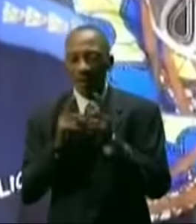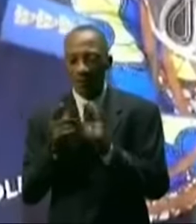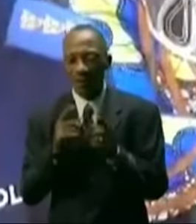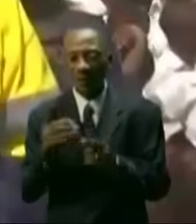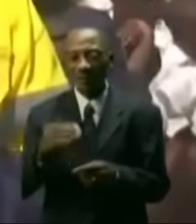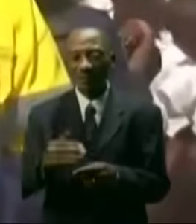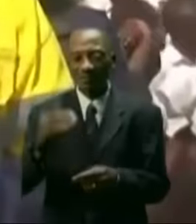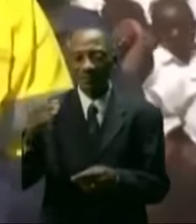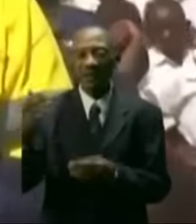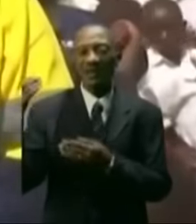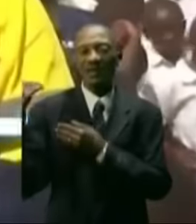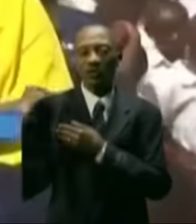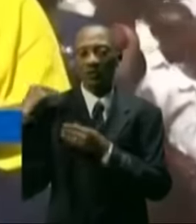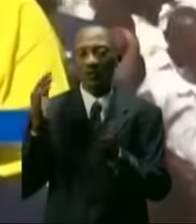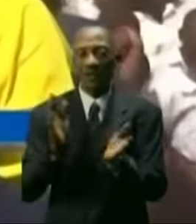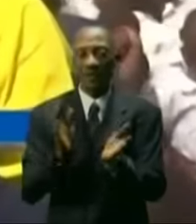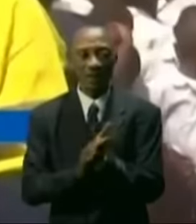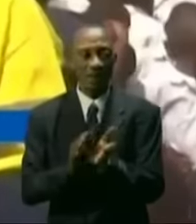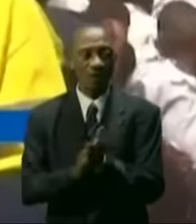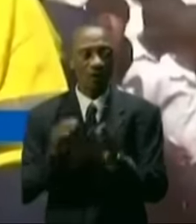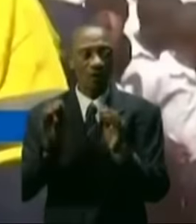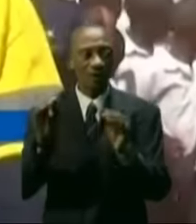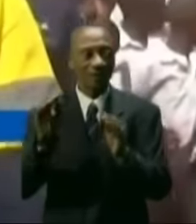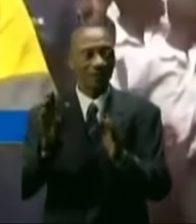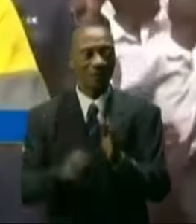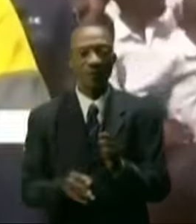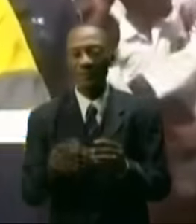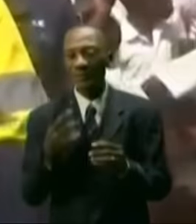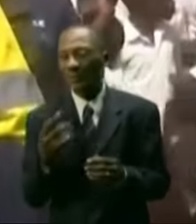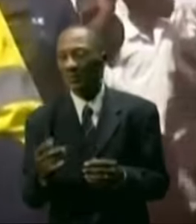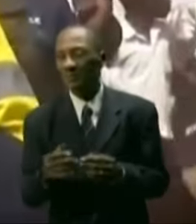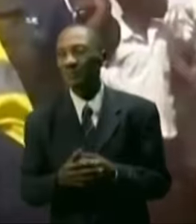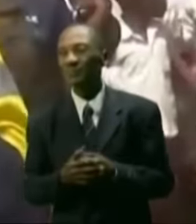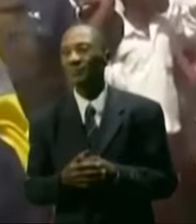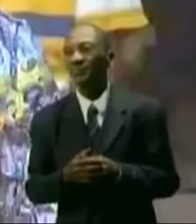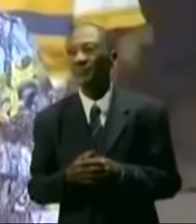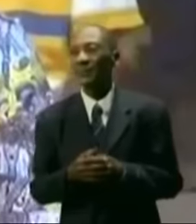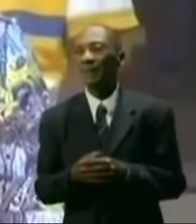enseignant. Dorénavant, on fera en sorte que chaque dot,